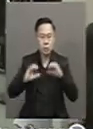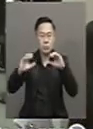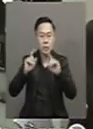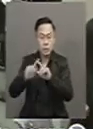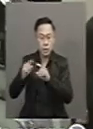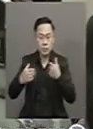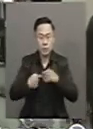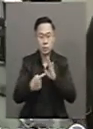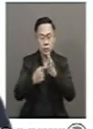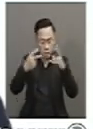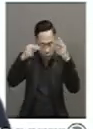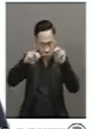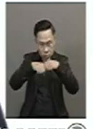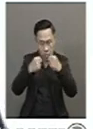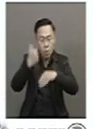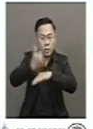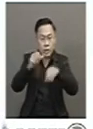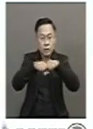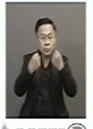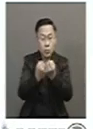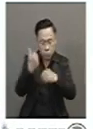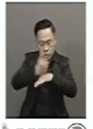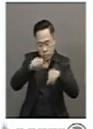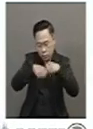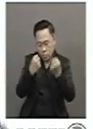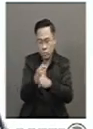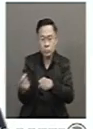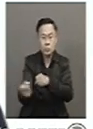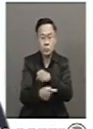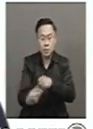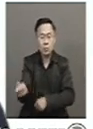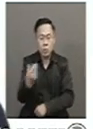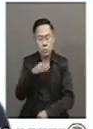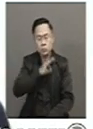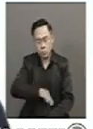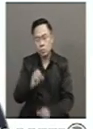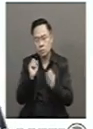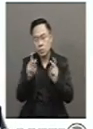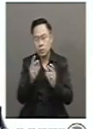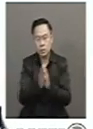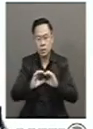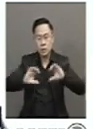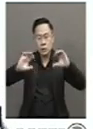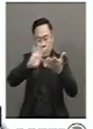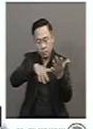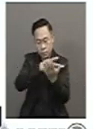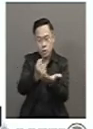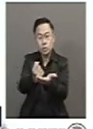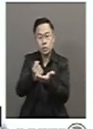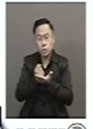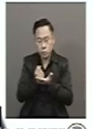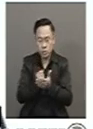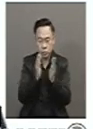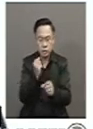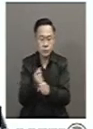กสมาคมชาวนาและเกษตรกรไทยก็บอกว่าค่อนข้างพอใจครับกับมาตรการที่เข้ามาช่วยเหลือบรรดา